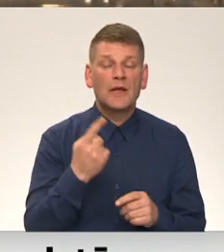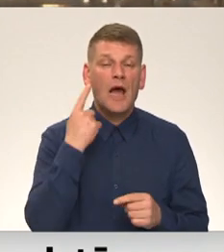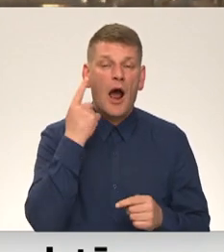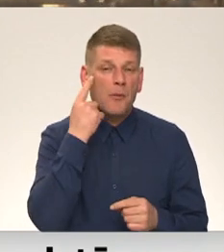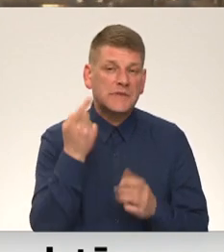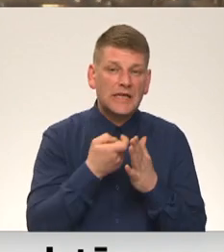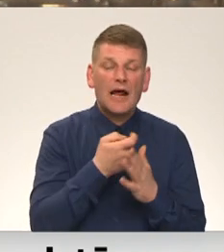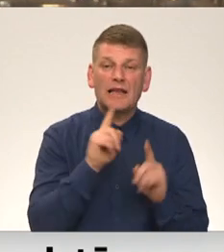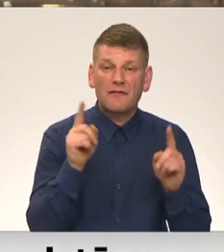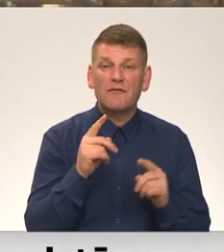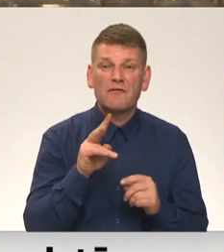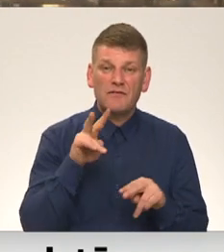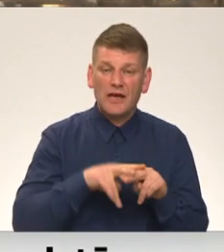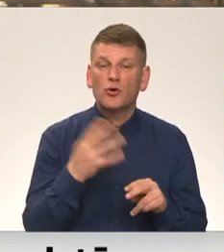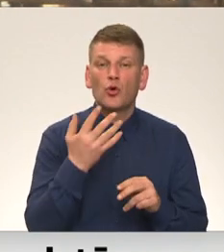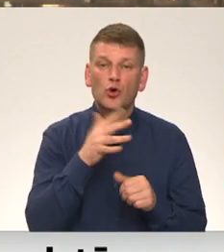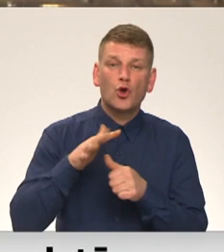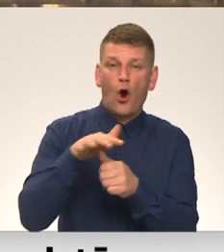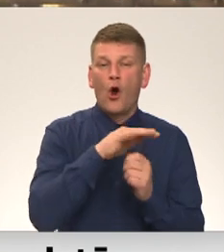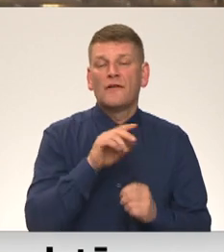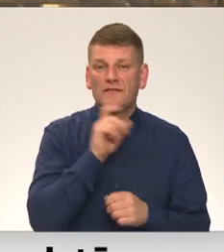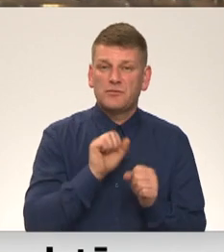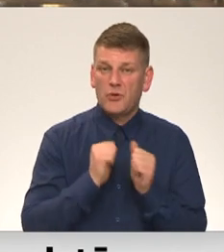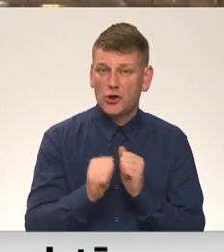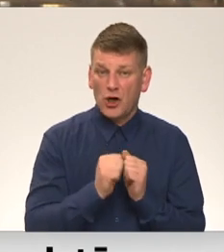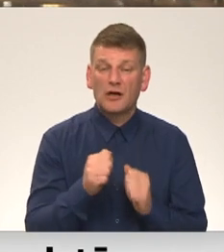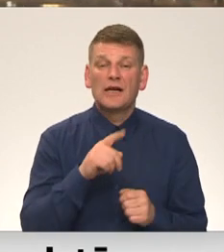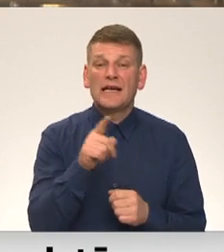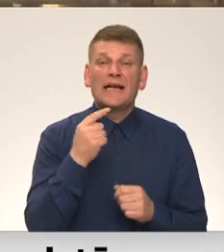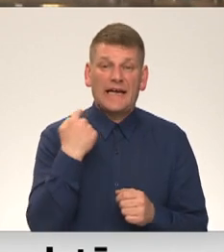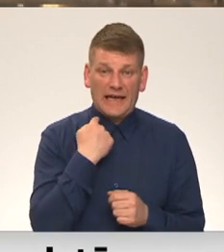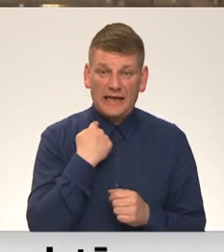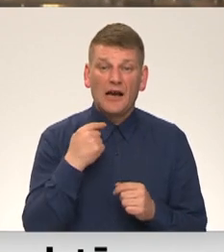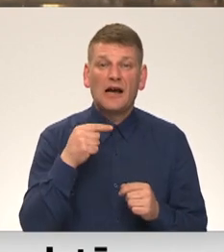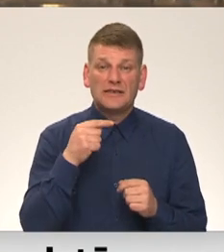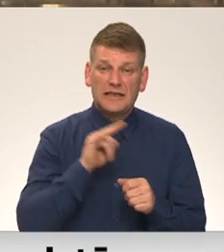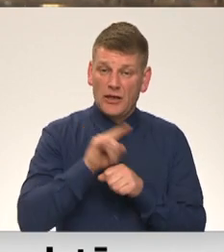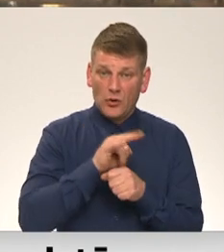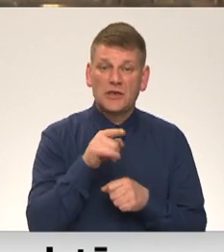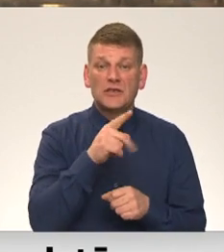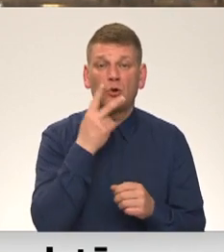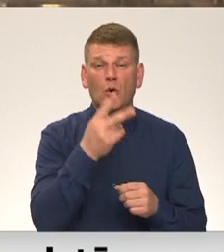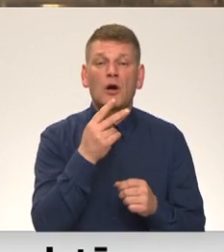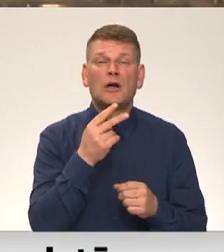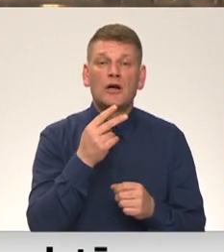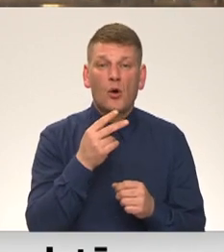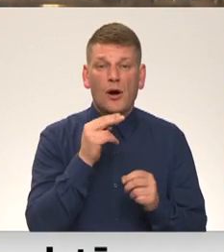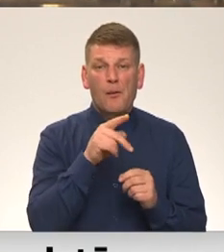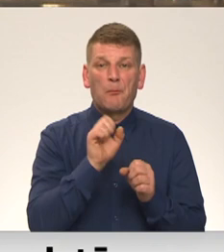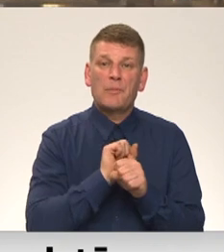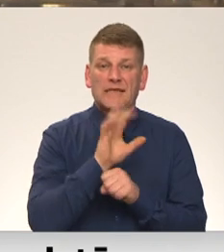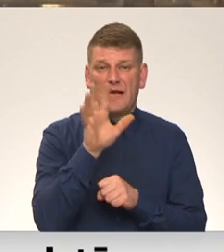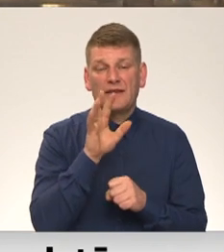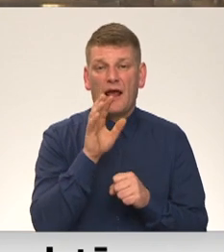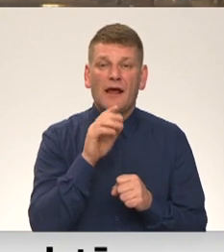vietas, kur dronu lidojumi notiek visbiežāk. Šodien starptautiskajā lidostā Rīga notika jaunās dronu uzraudzības sistēmas prezentācija. Par tās